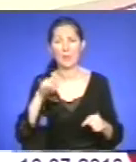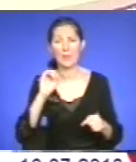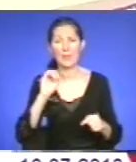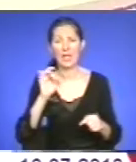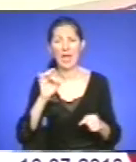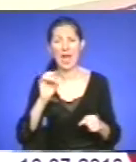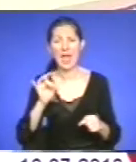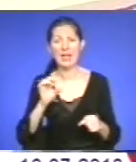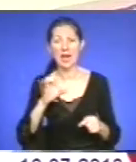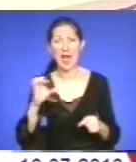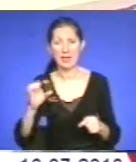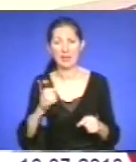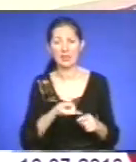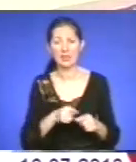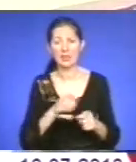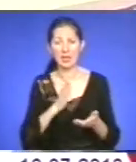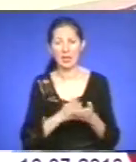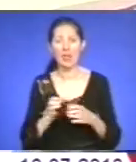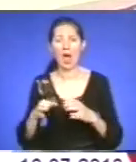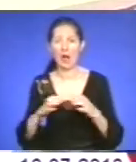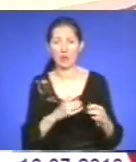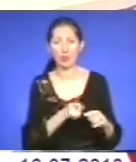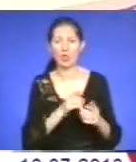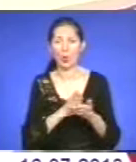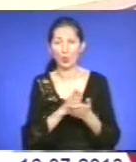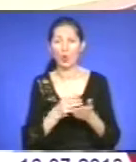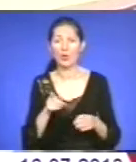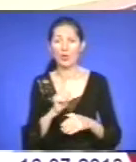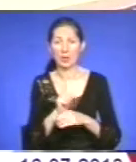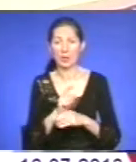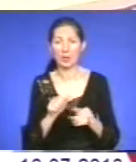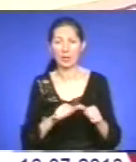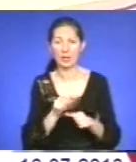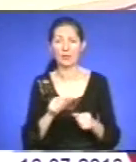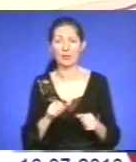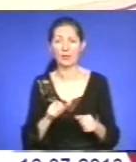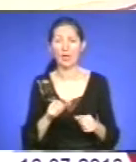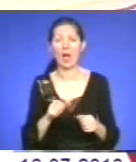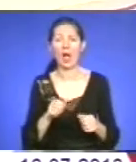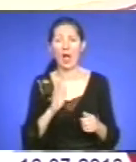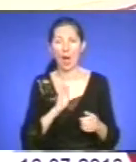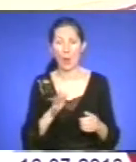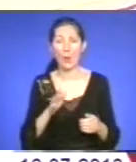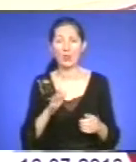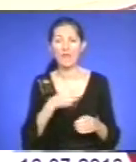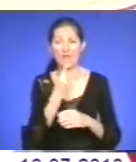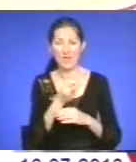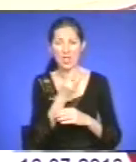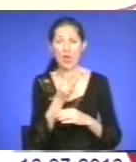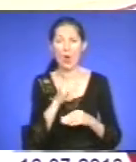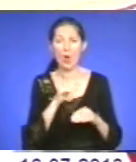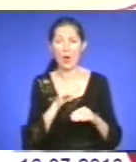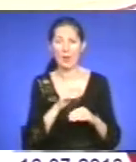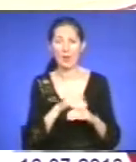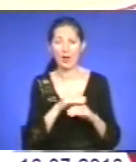встановлені на автобусах, які обслуговують обласний центр, крім систем GPRS, вставлялися пристрої відеофіксації,